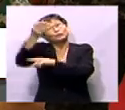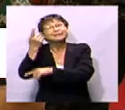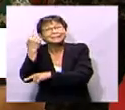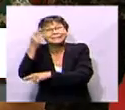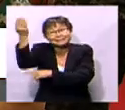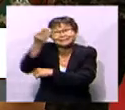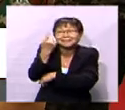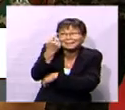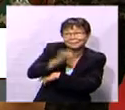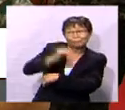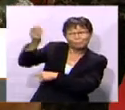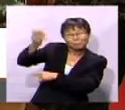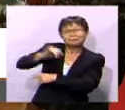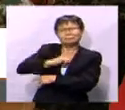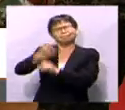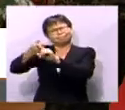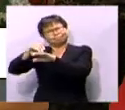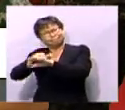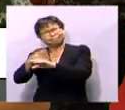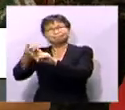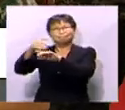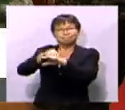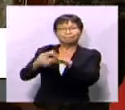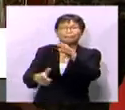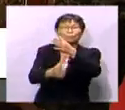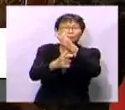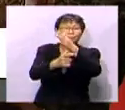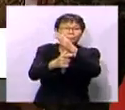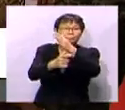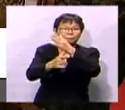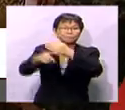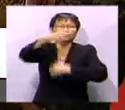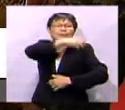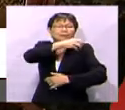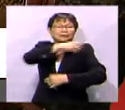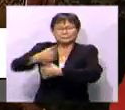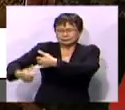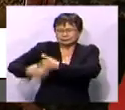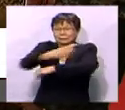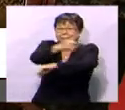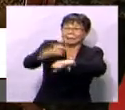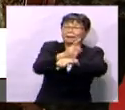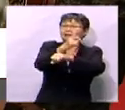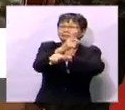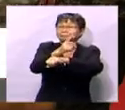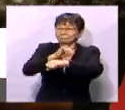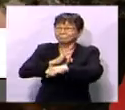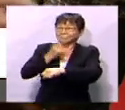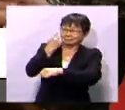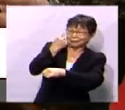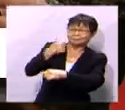tadi dan juga daripada Timbalan Panglima Tentera Darat tadi, kita juga